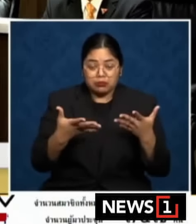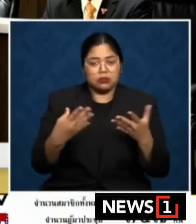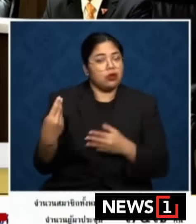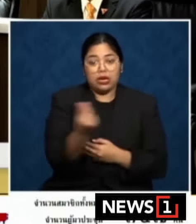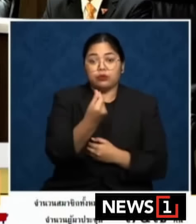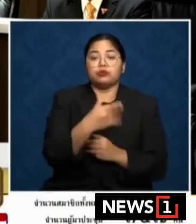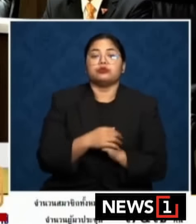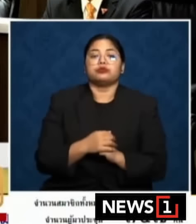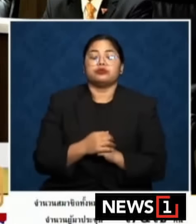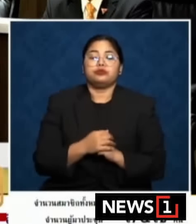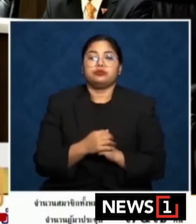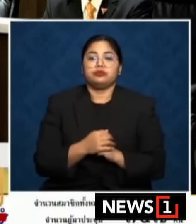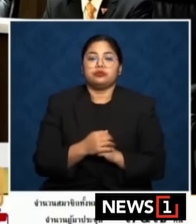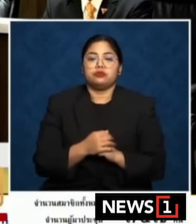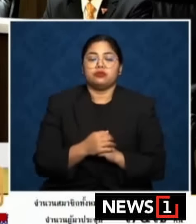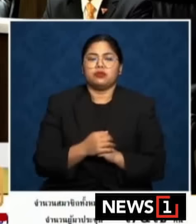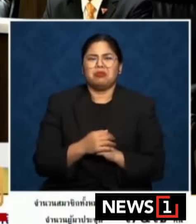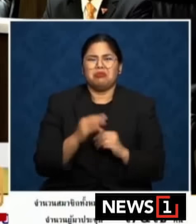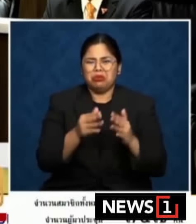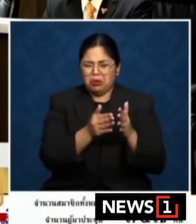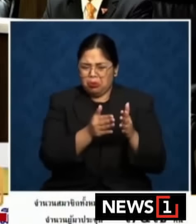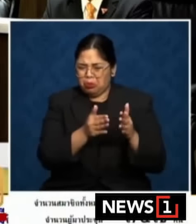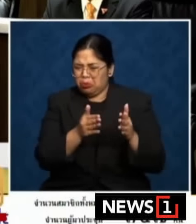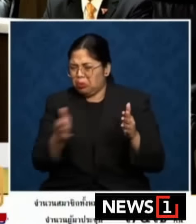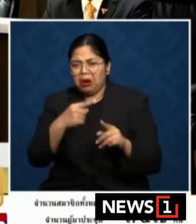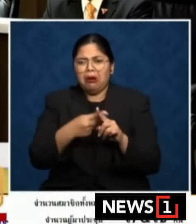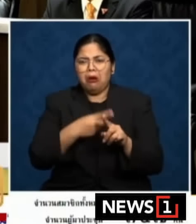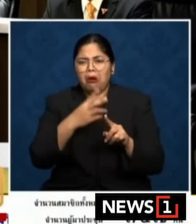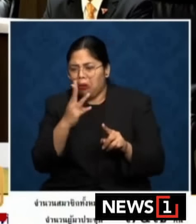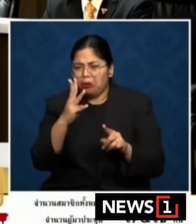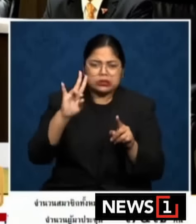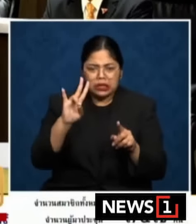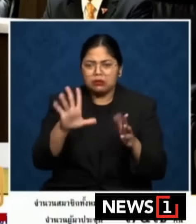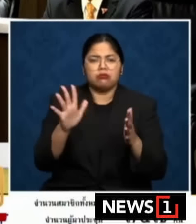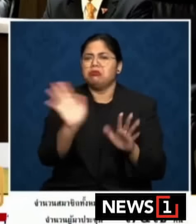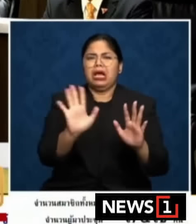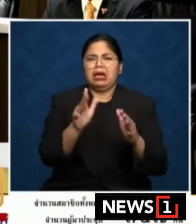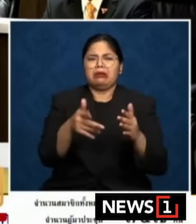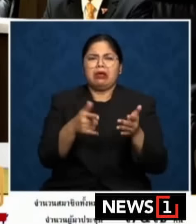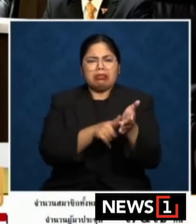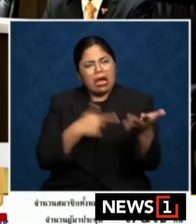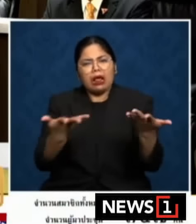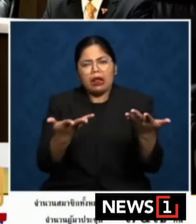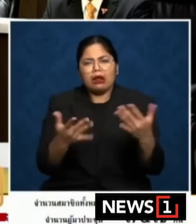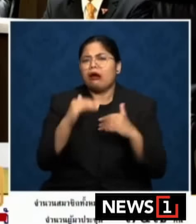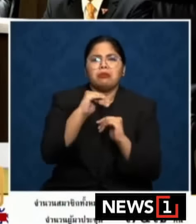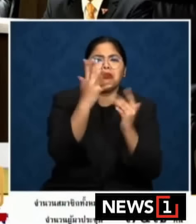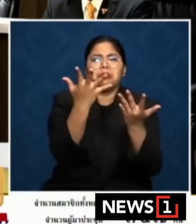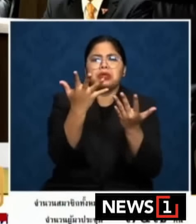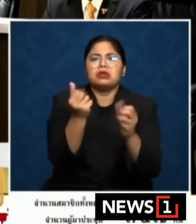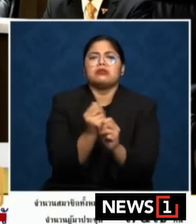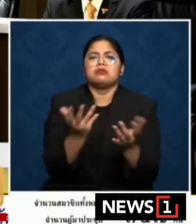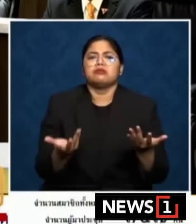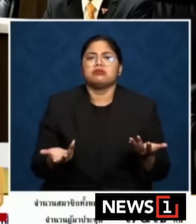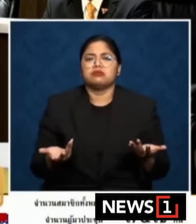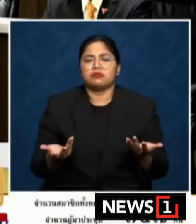มควรมิใช่ว่าปล่อยไว้ประมาณสัก 6-7 เดือนนะครับแล้วก็ปล่อยไว้แล้วไม่มีกำหนดเลยสมาชิ